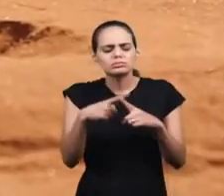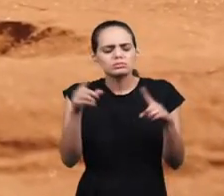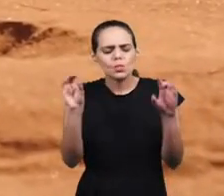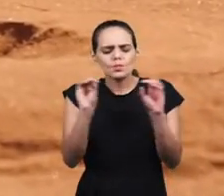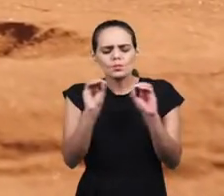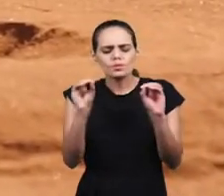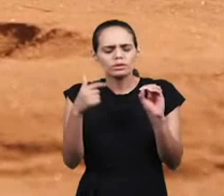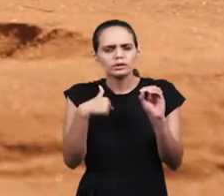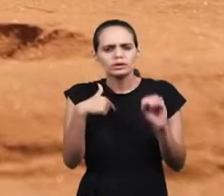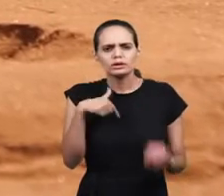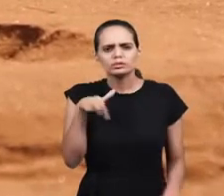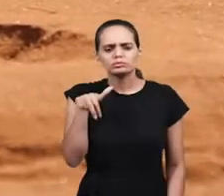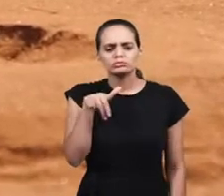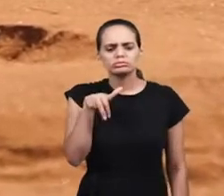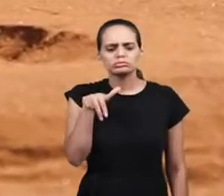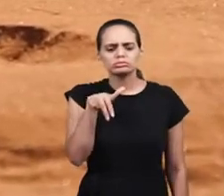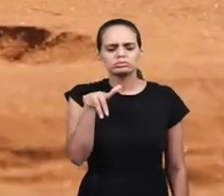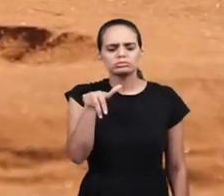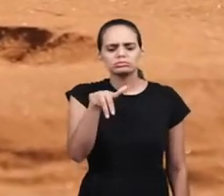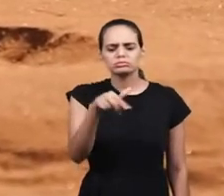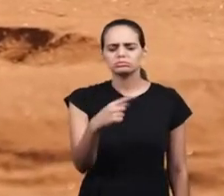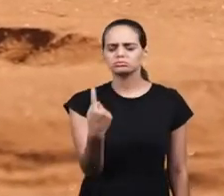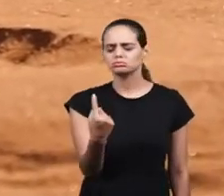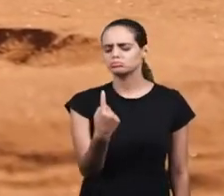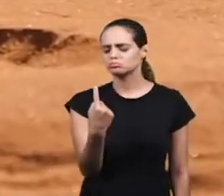Ich ging allein und wusste nicht warum.